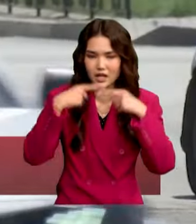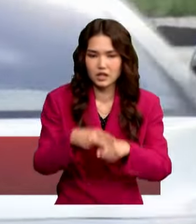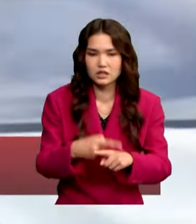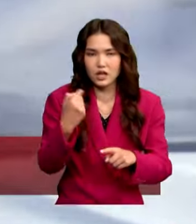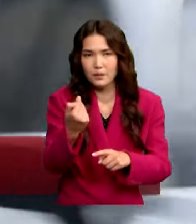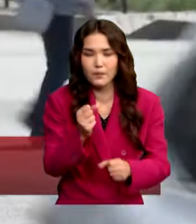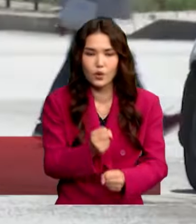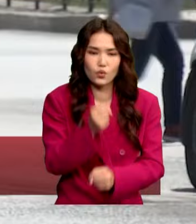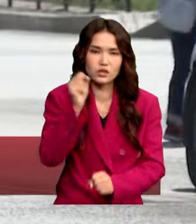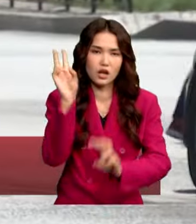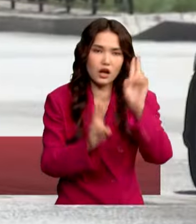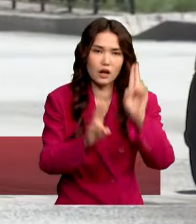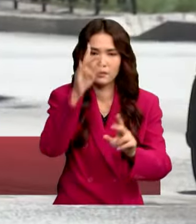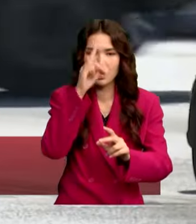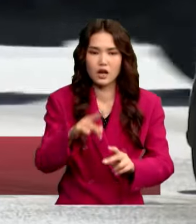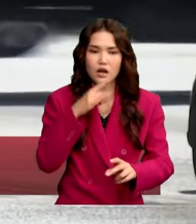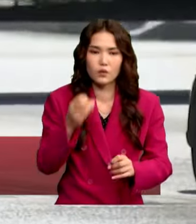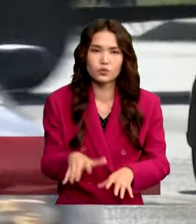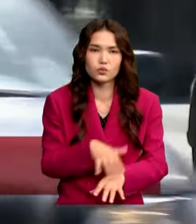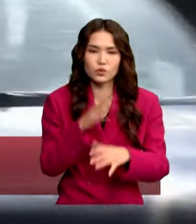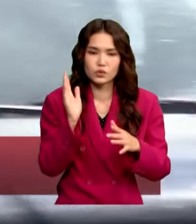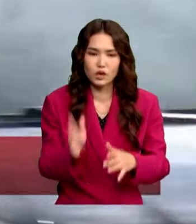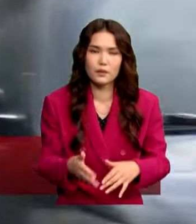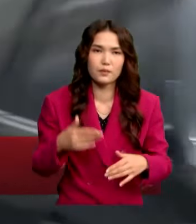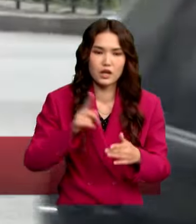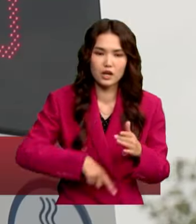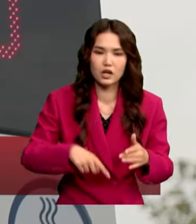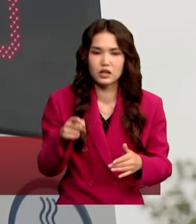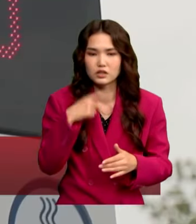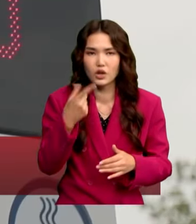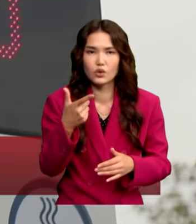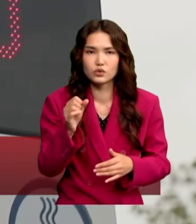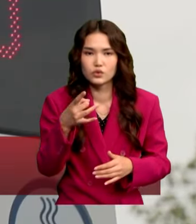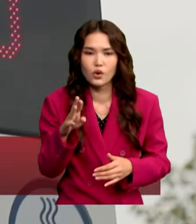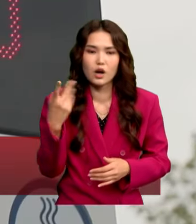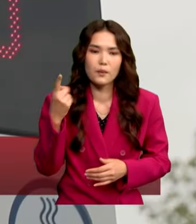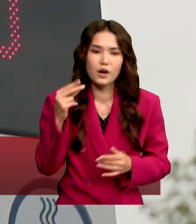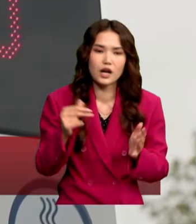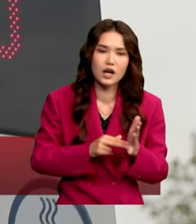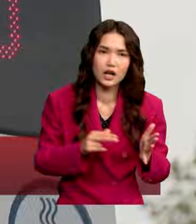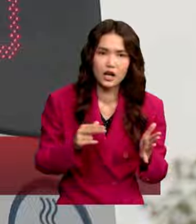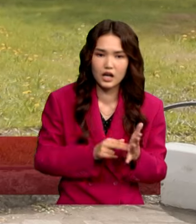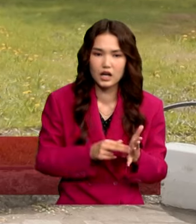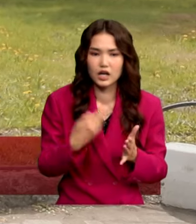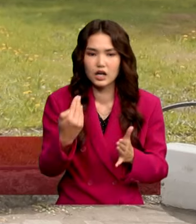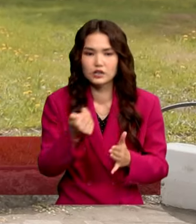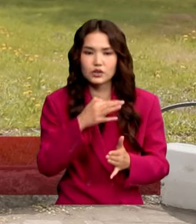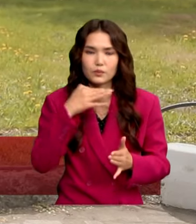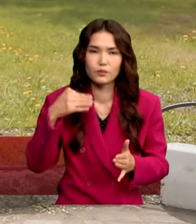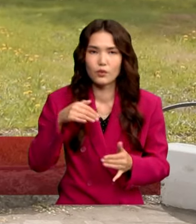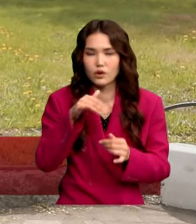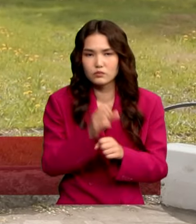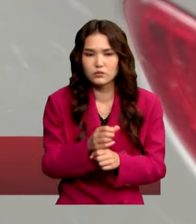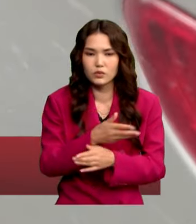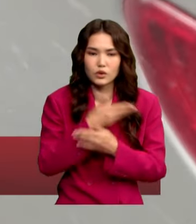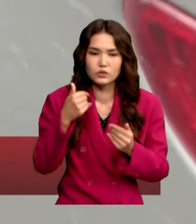на ужесточение правил, казахстанцы все еще будут ездить на газе, уверен Шакуов. Просто потому, что цена на этот вид топлива намного выгоднее